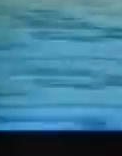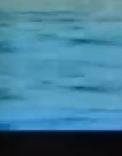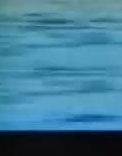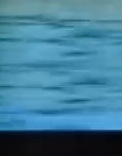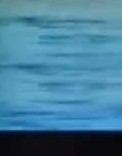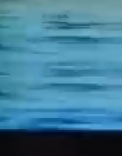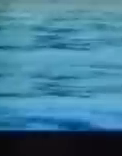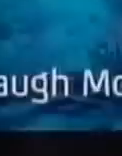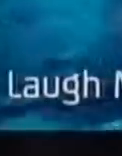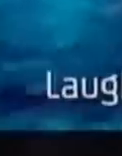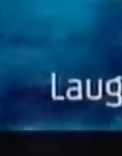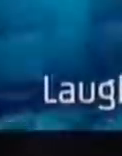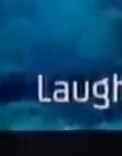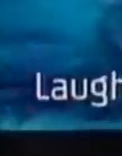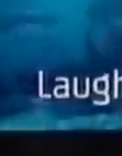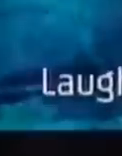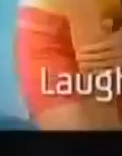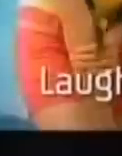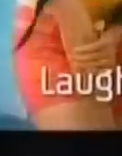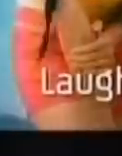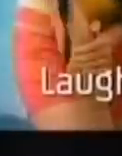much more to enjoy.